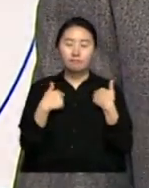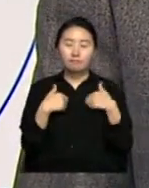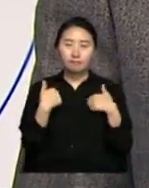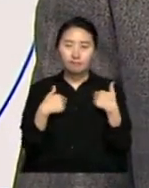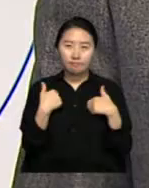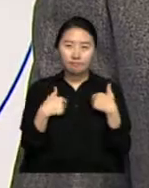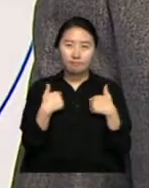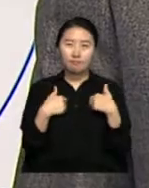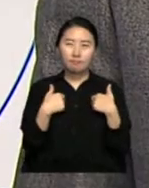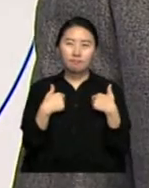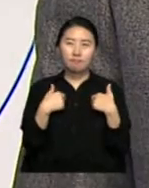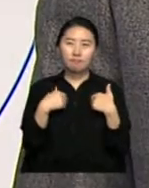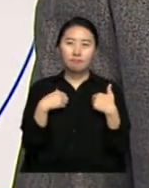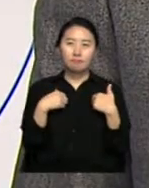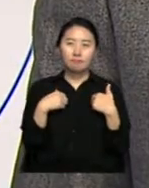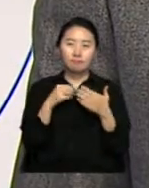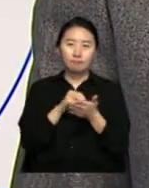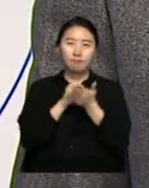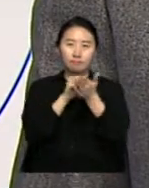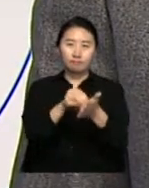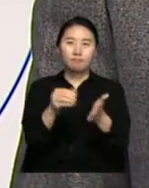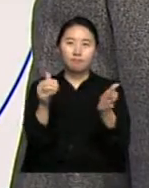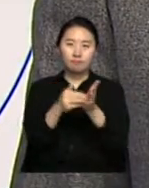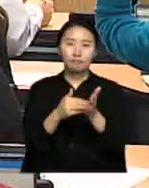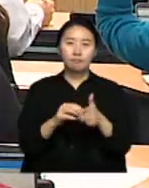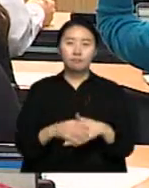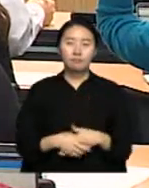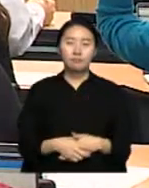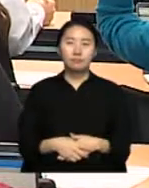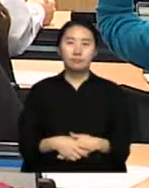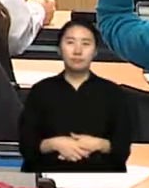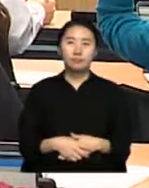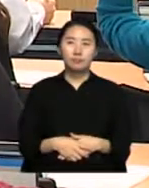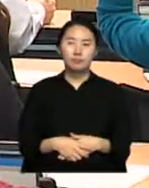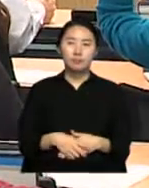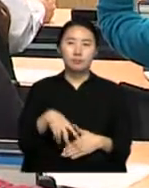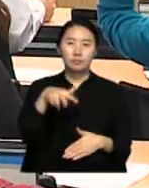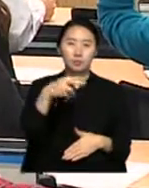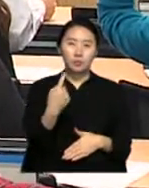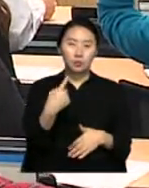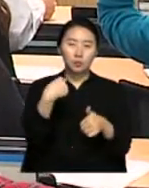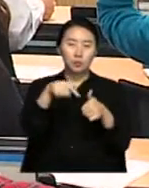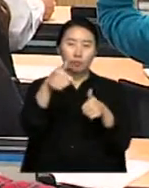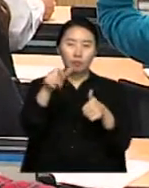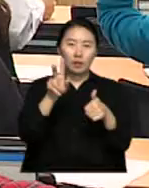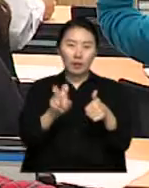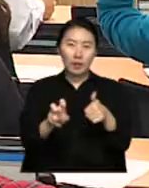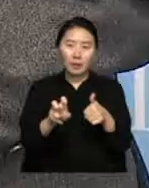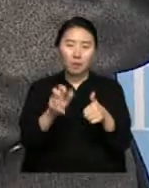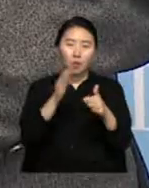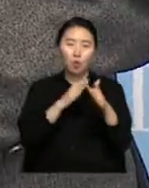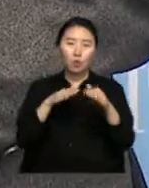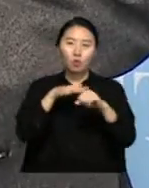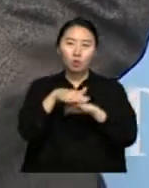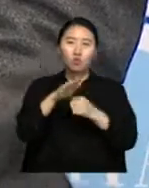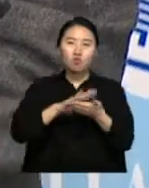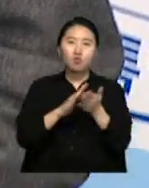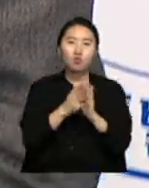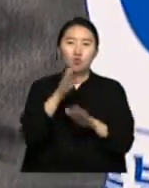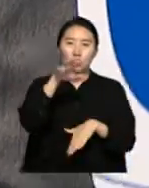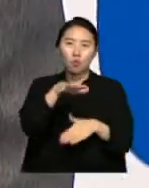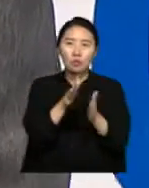마음으로 그것을 신청하게 됐습니다. 조희연 서울시 교육감은 이번 공영형 유치원 시행에